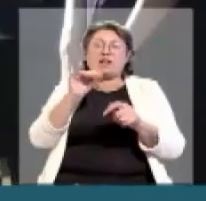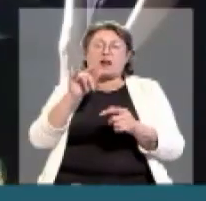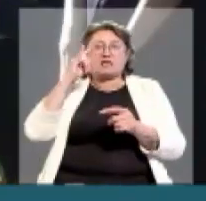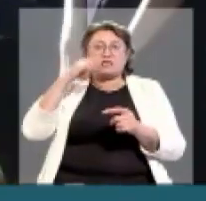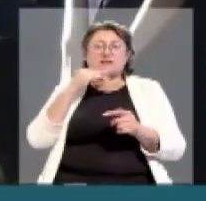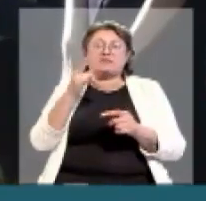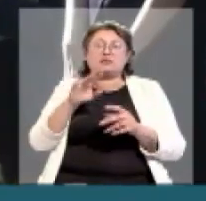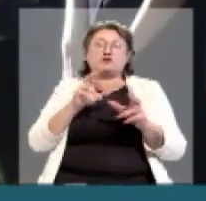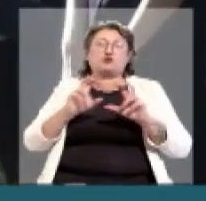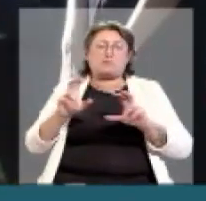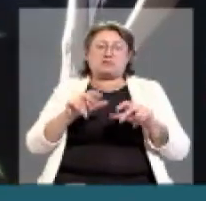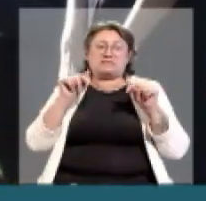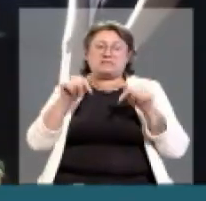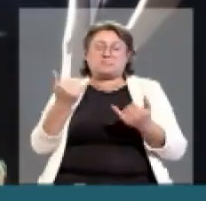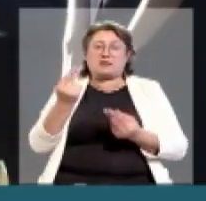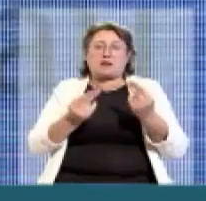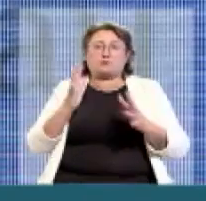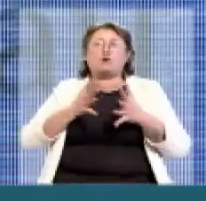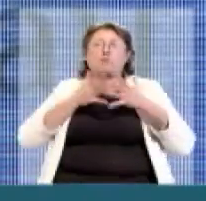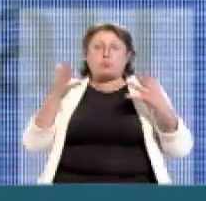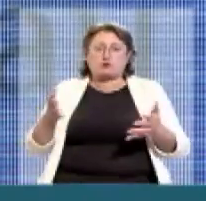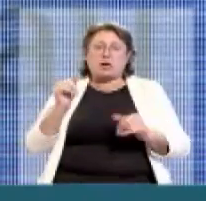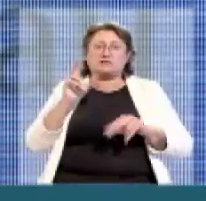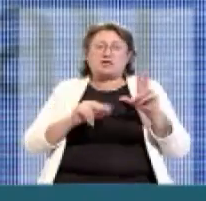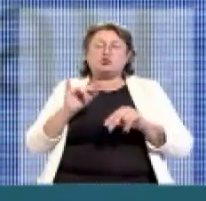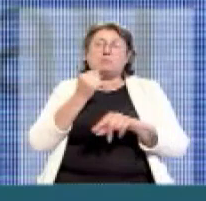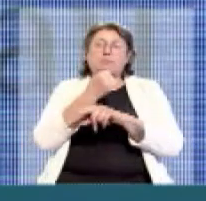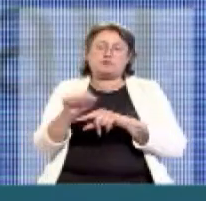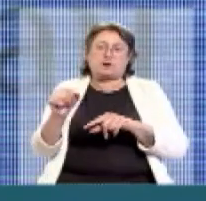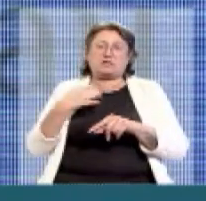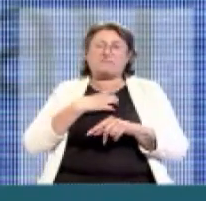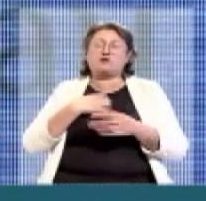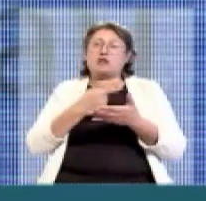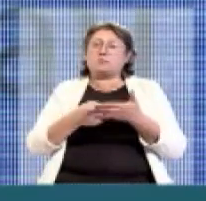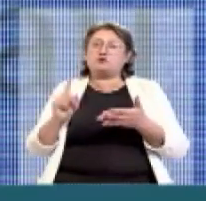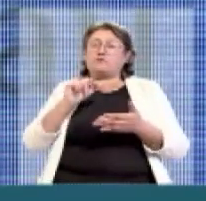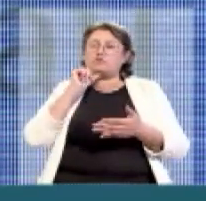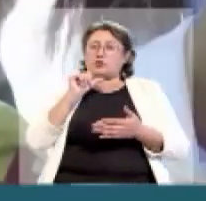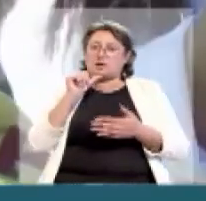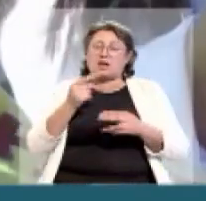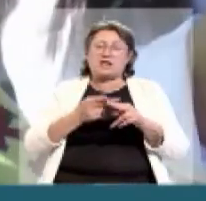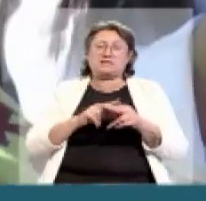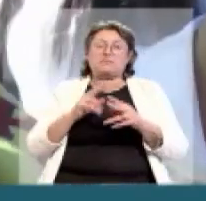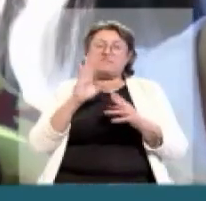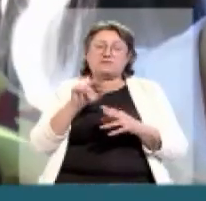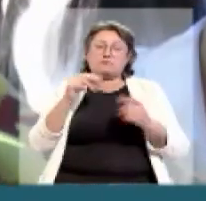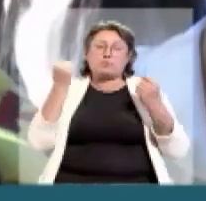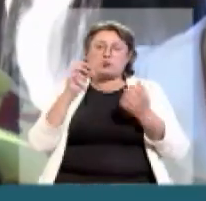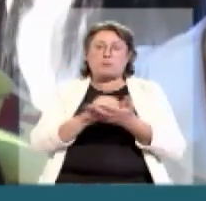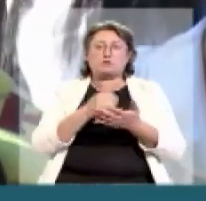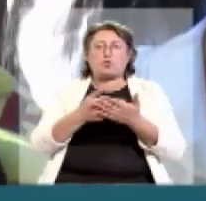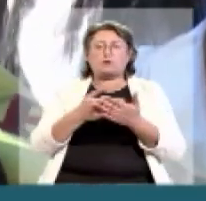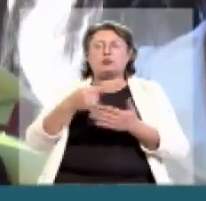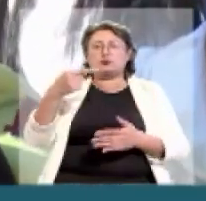Казахстанской федерации шахмат. Теперь играть будут больше, а значит и побеждать. Важно отметить, что в Кустанае этим видом спорта занимается